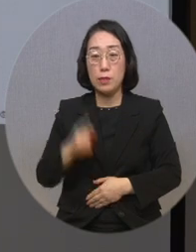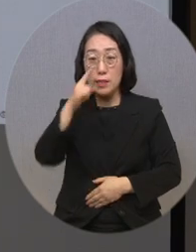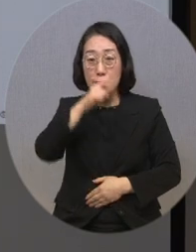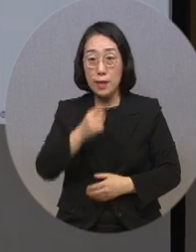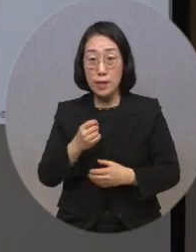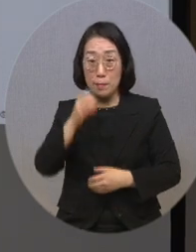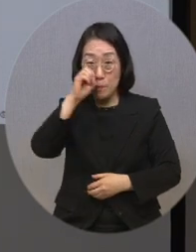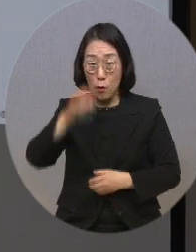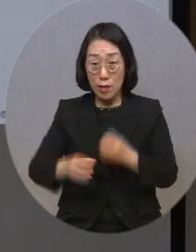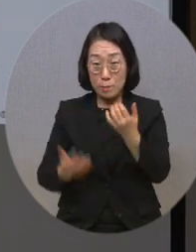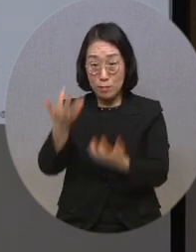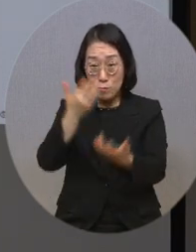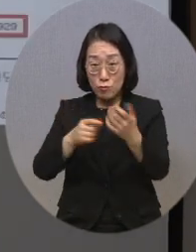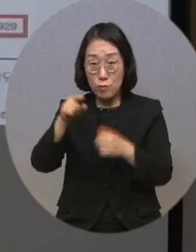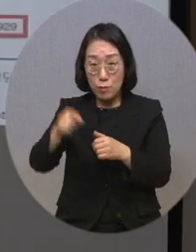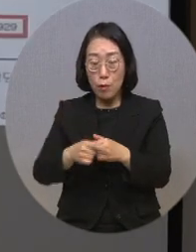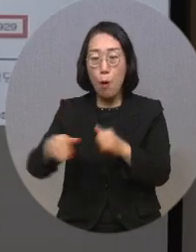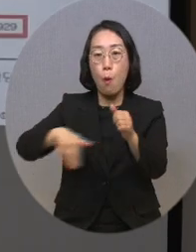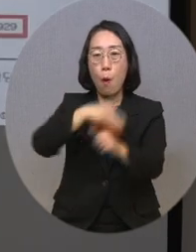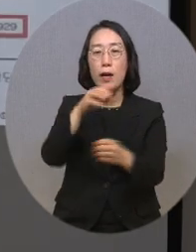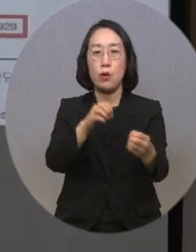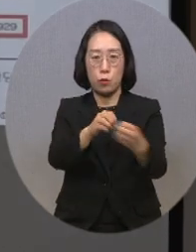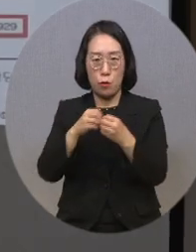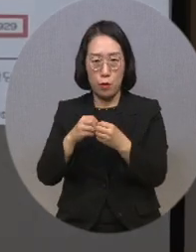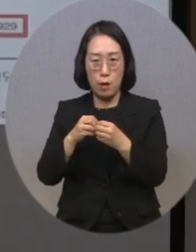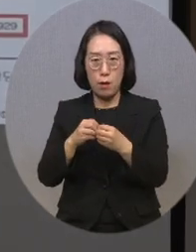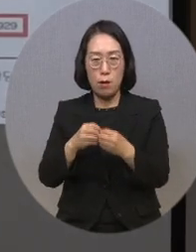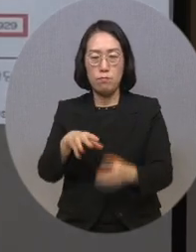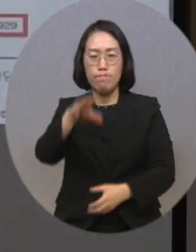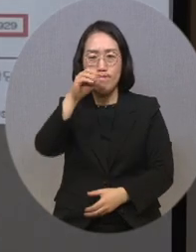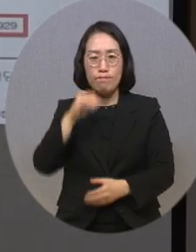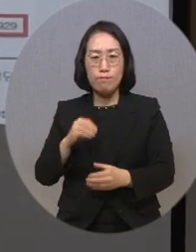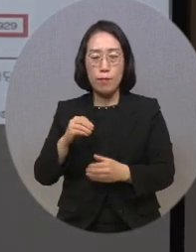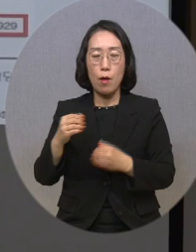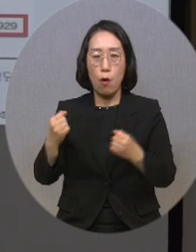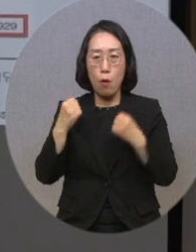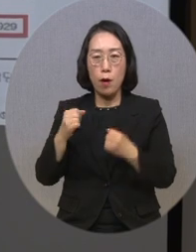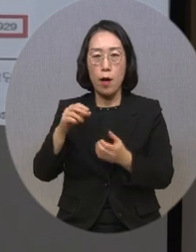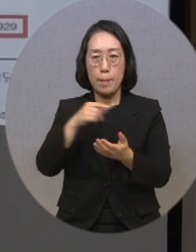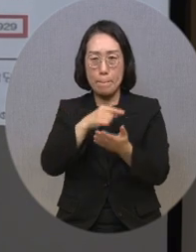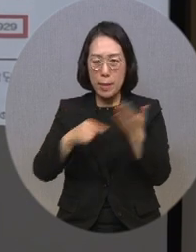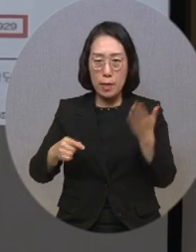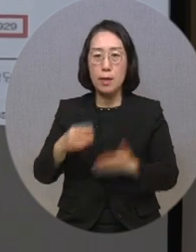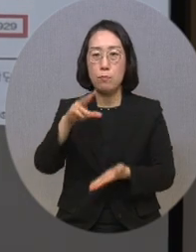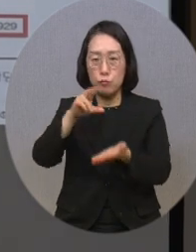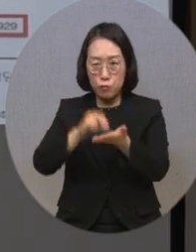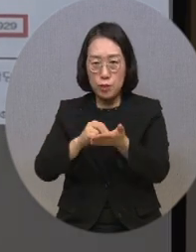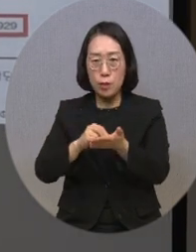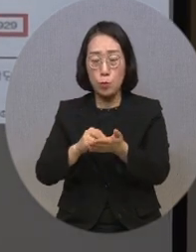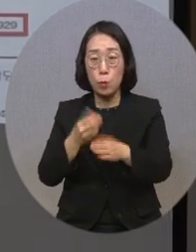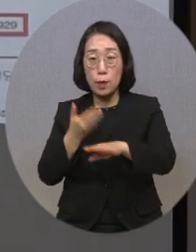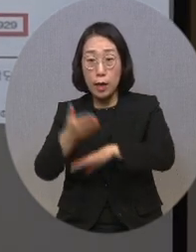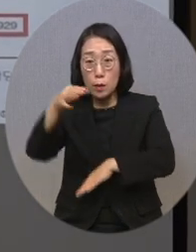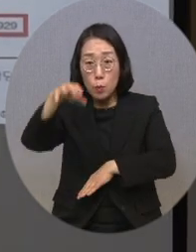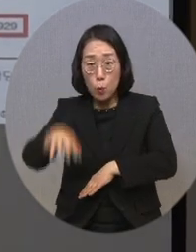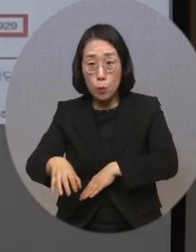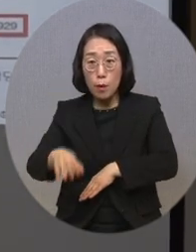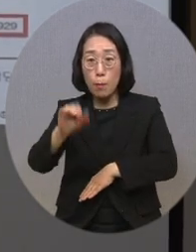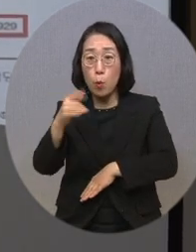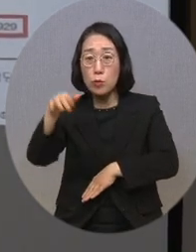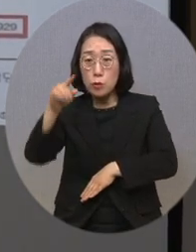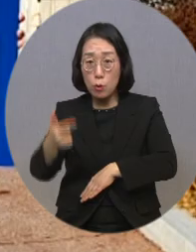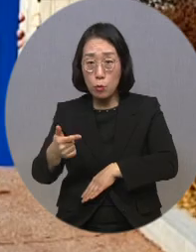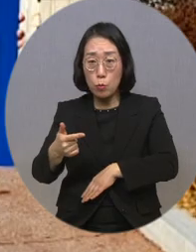추진은 환경 영향의 문제, 주민의 건강 문제 등으로 지역 주민은 물론 포천시에서도 반대하고